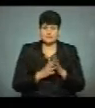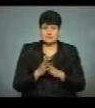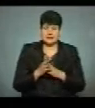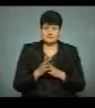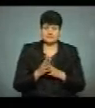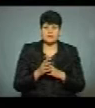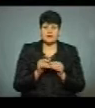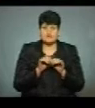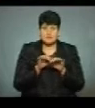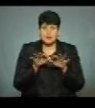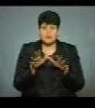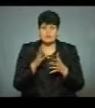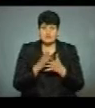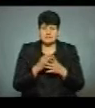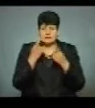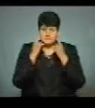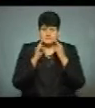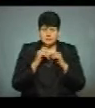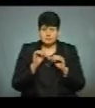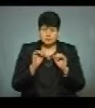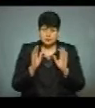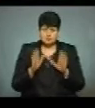рослина, може привести до сльозотечі, до